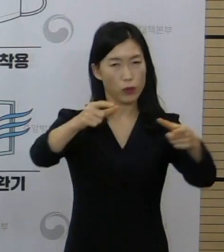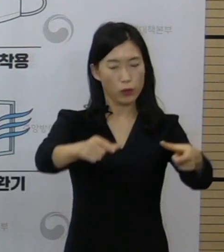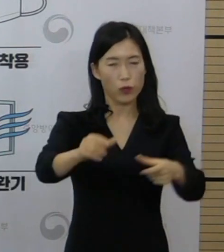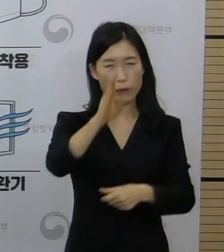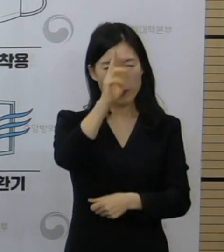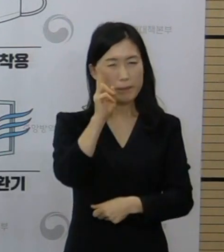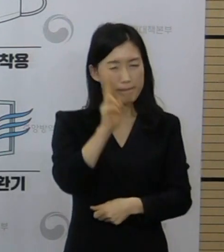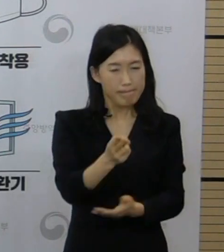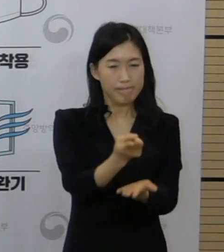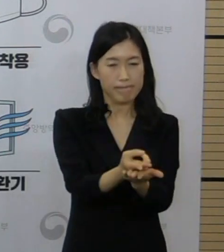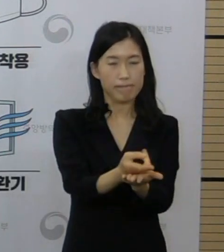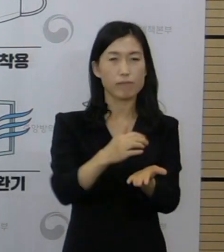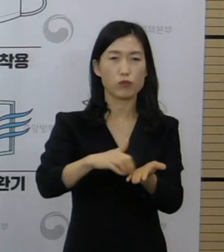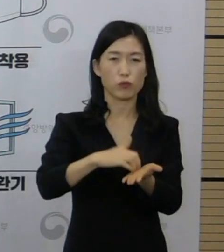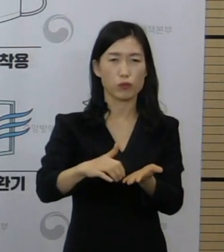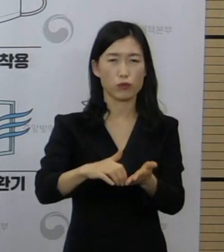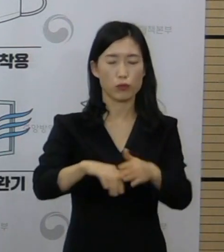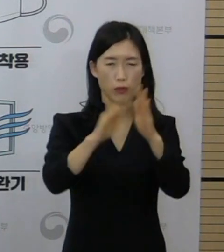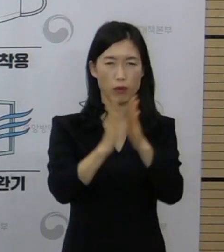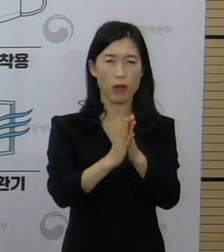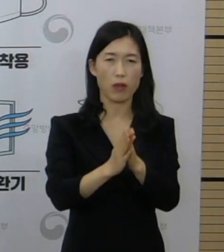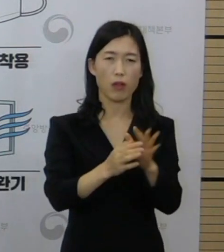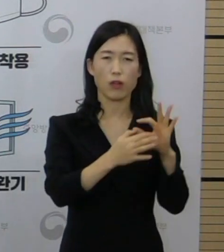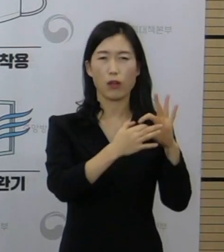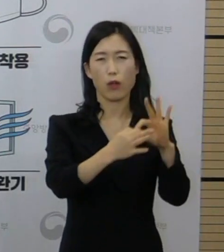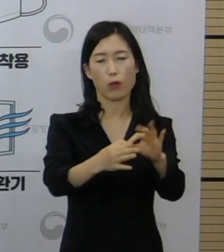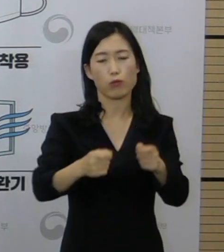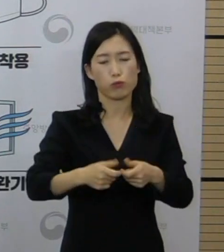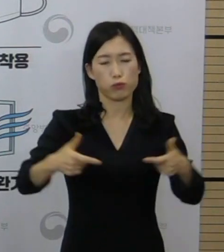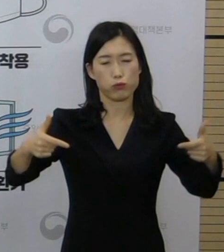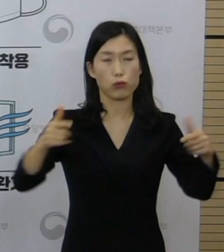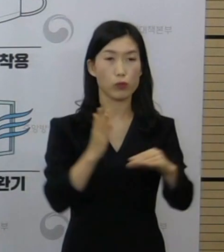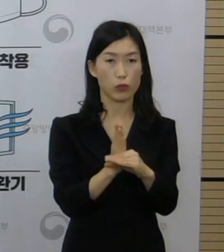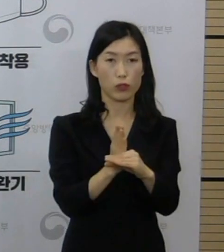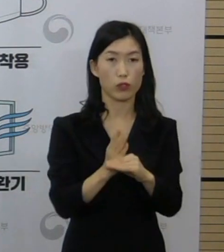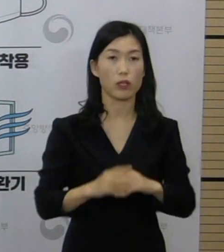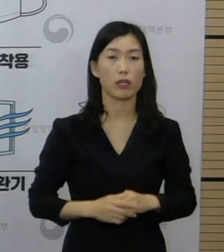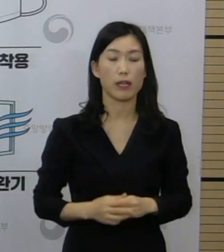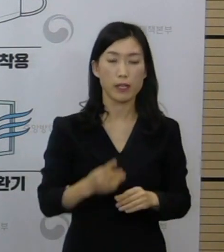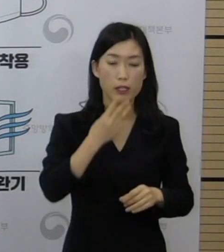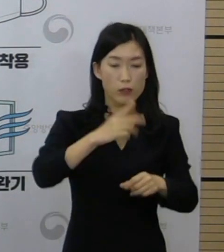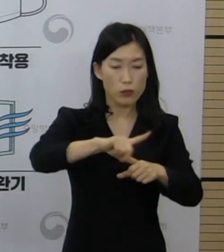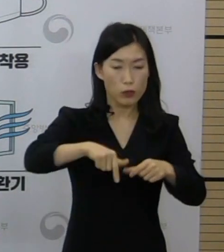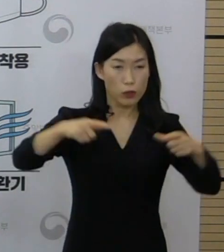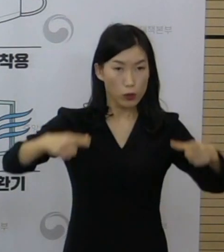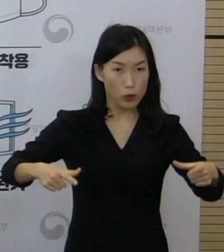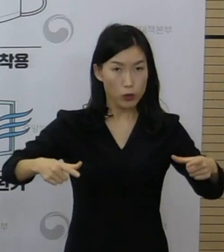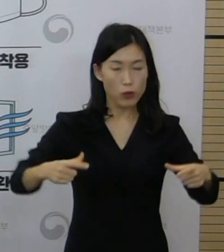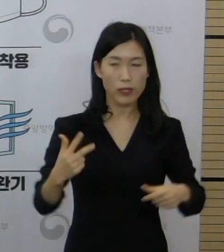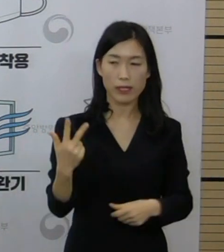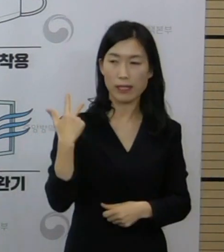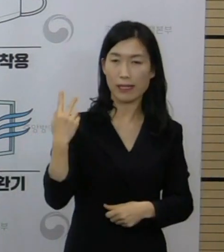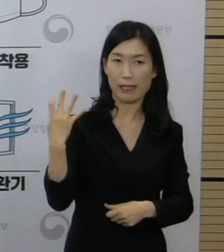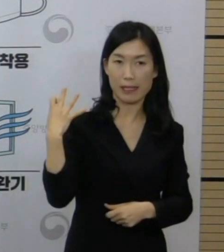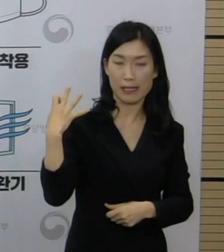중환자 병상 가동률이 모두 지속 증가하였습니다. 수도권은